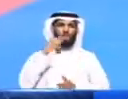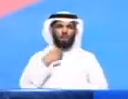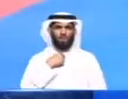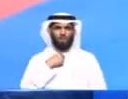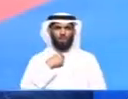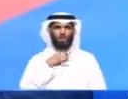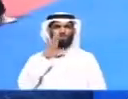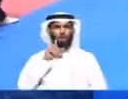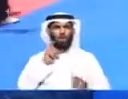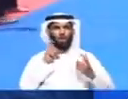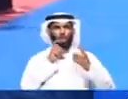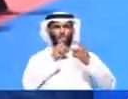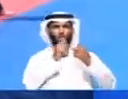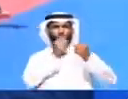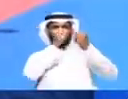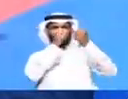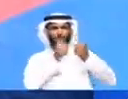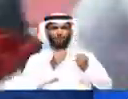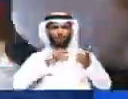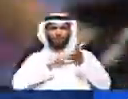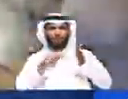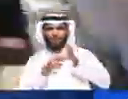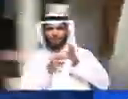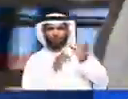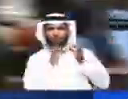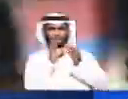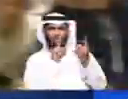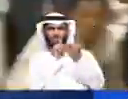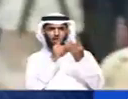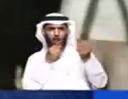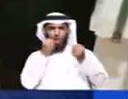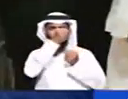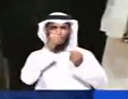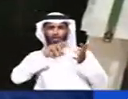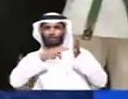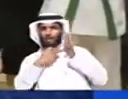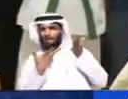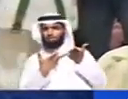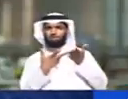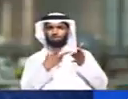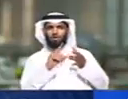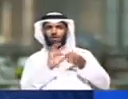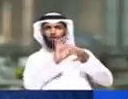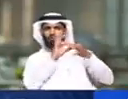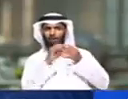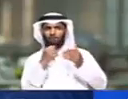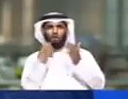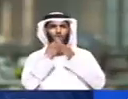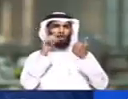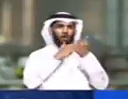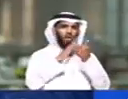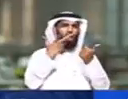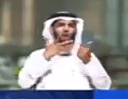أكثر تحدي واجهني أن أعرف نظام اللاعب اللي قدامي، شلون مسافته يلعب إيده